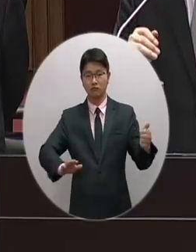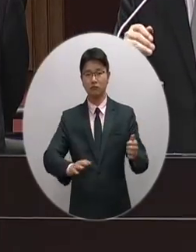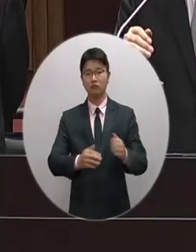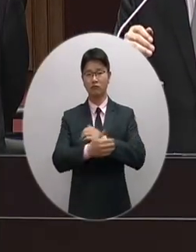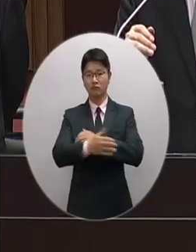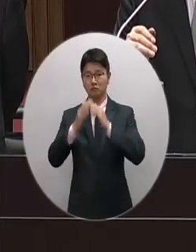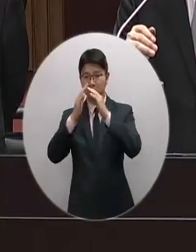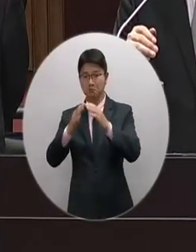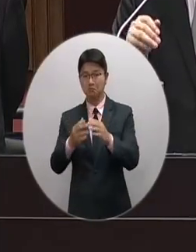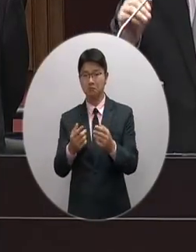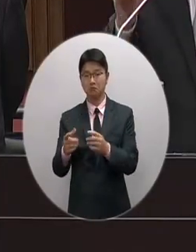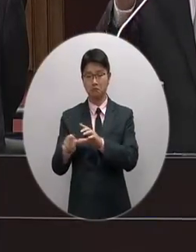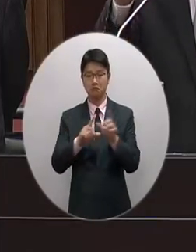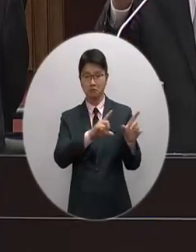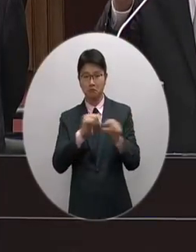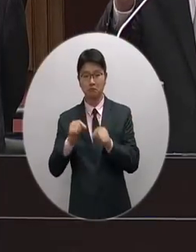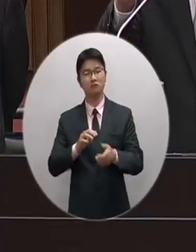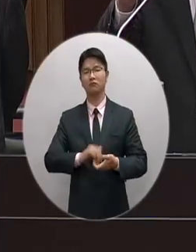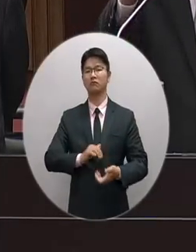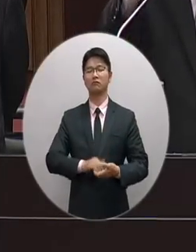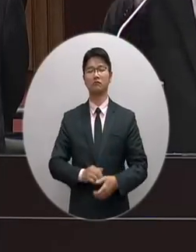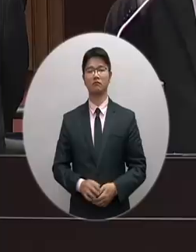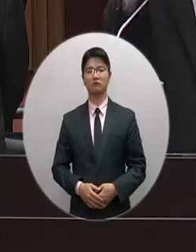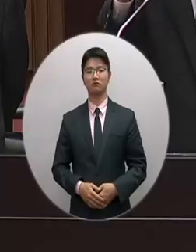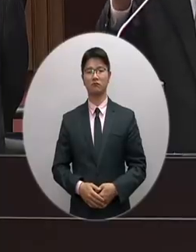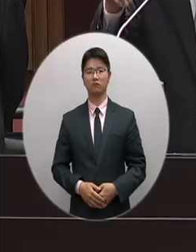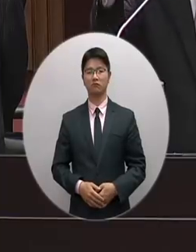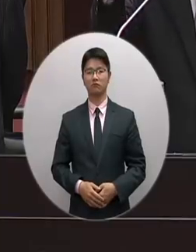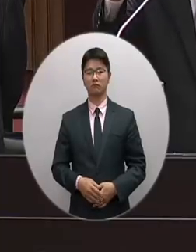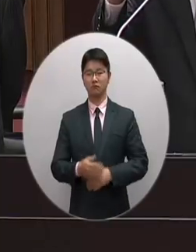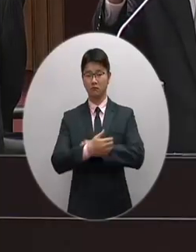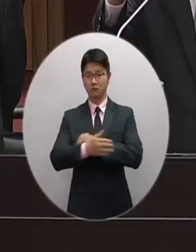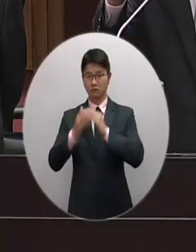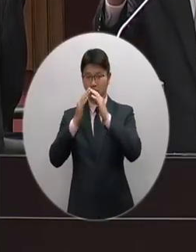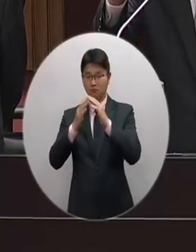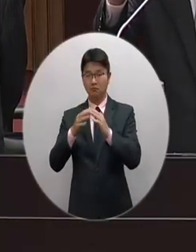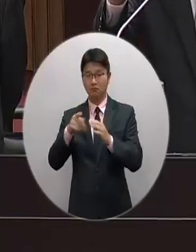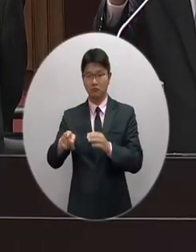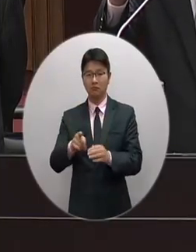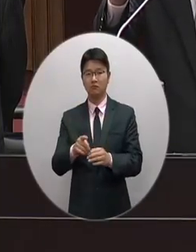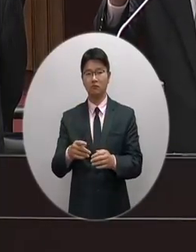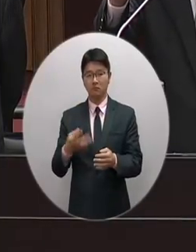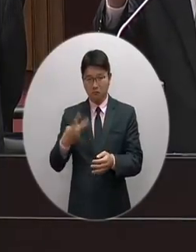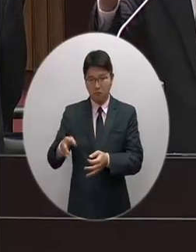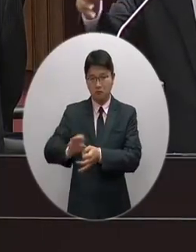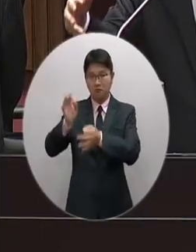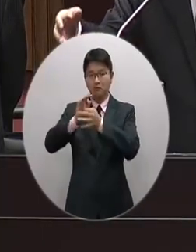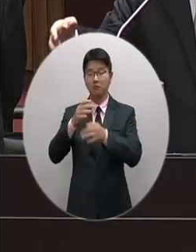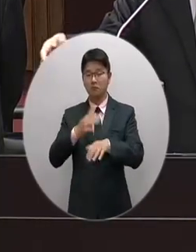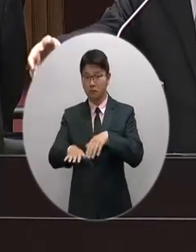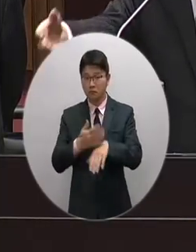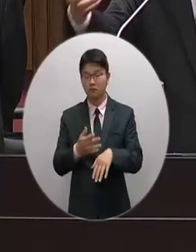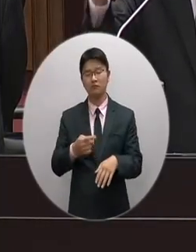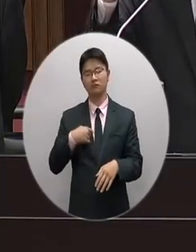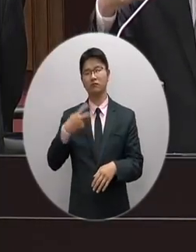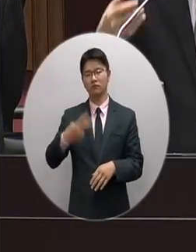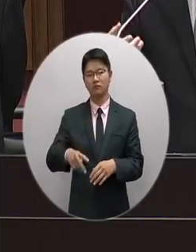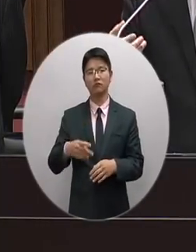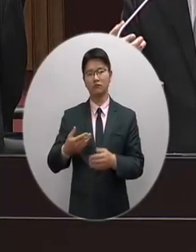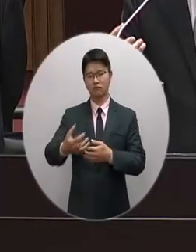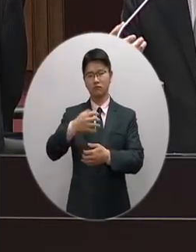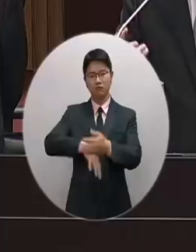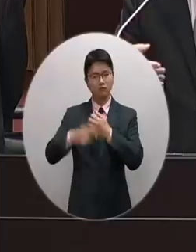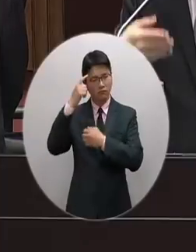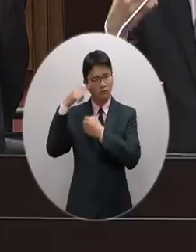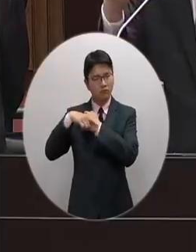这不一定，我们必须要去解决各县市会不会再加码的问题。 是， 所以这个我们都会把它纳入考